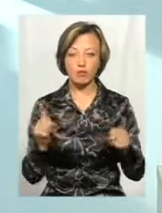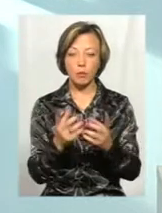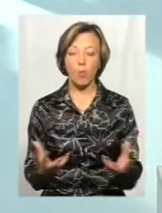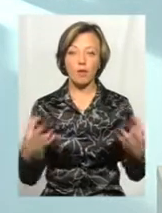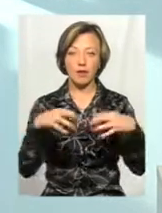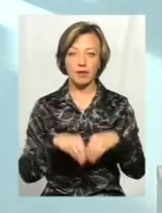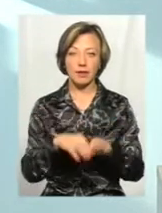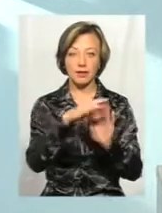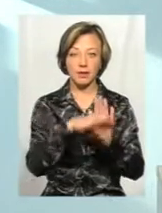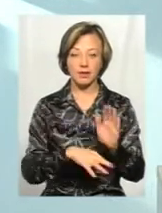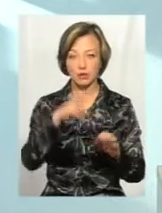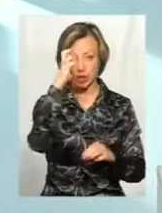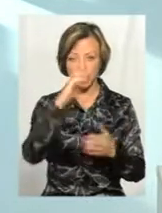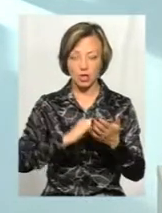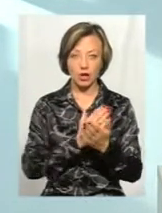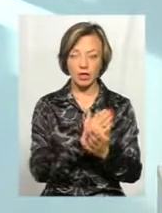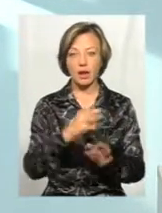об'єднати реєстр Держгеокадастру,